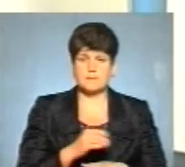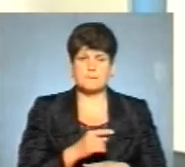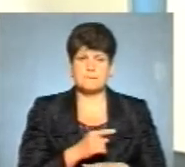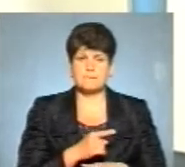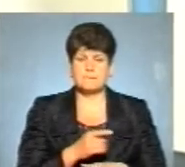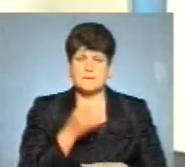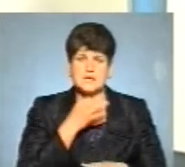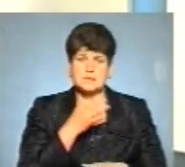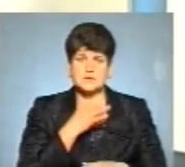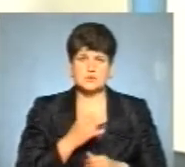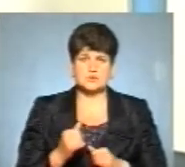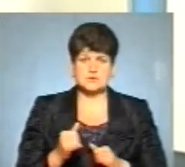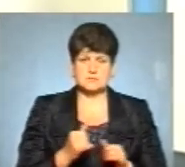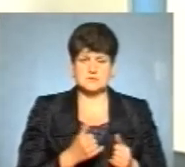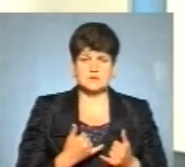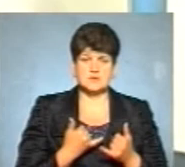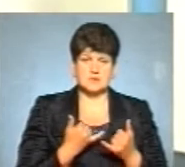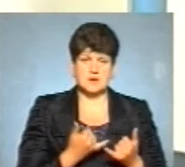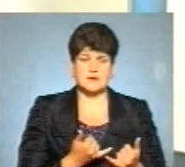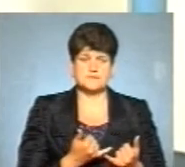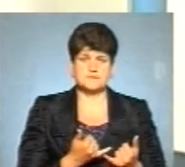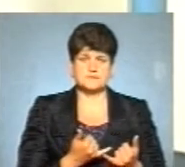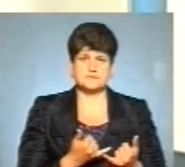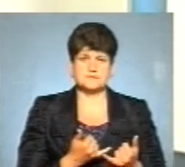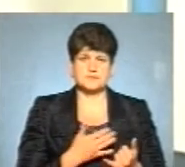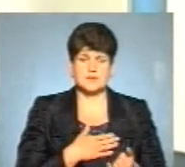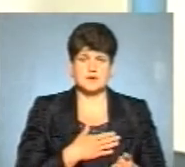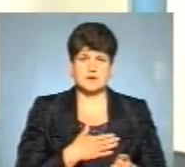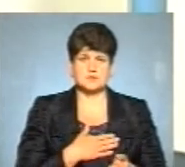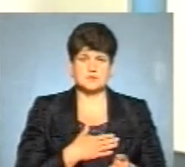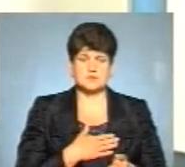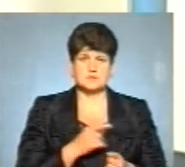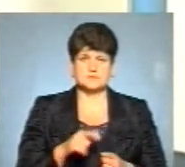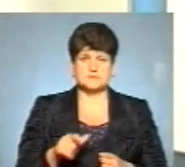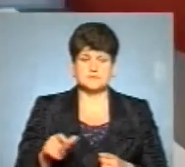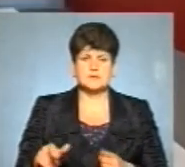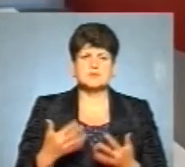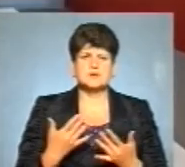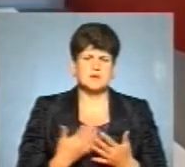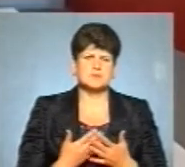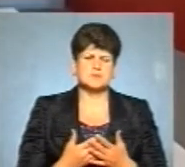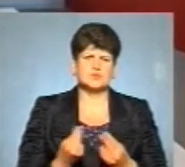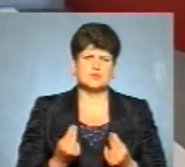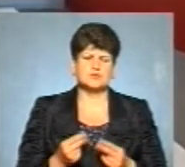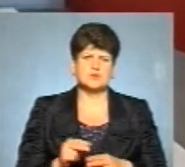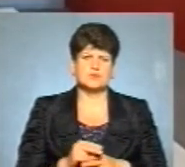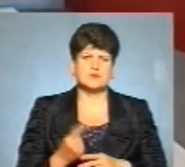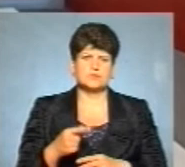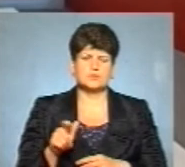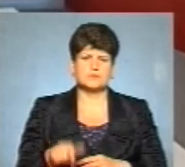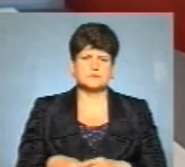медикаментозне забезпечення для наших пацієнтів. Скільки приблизно коштує лікування одного